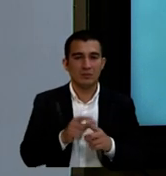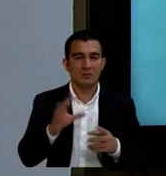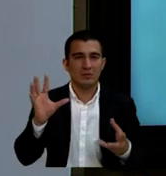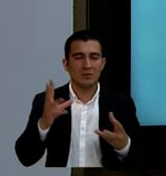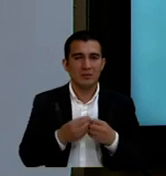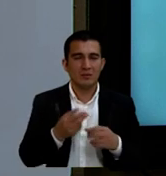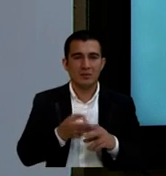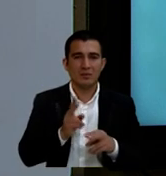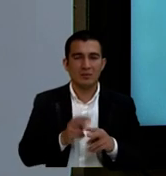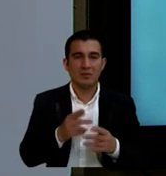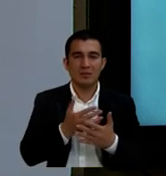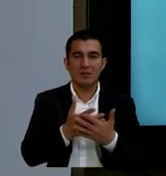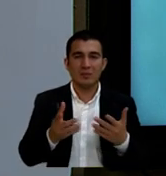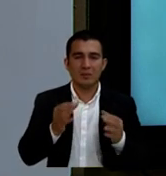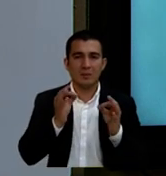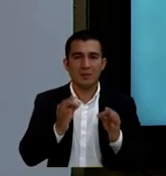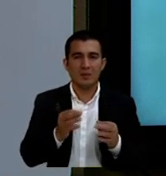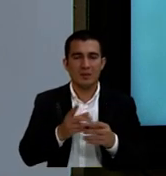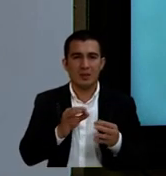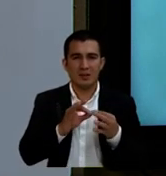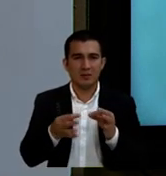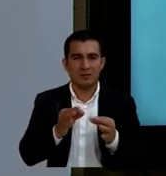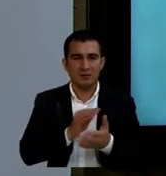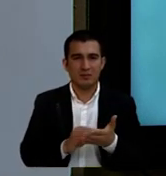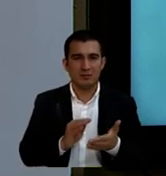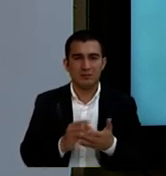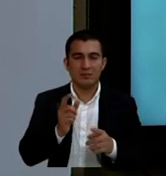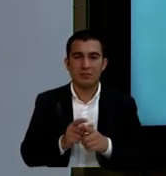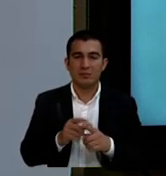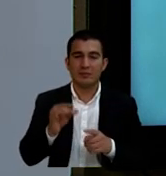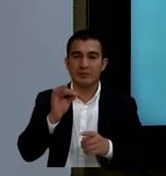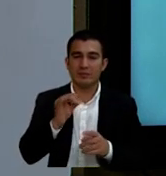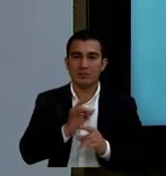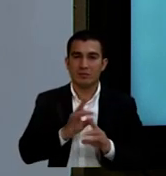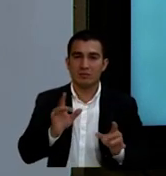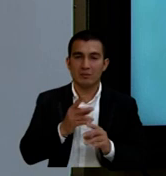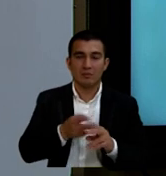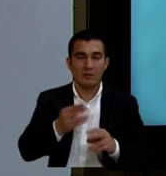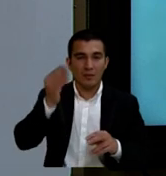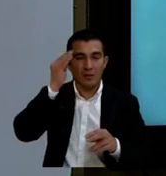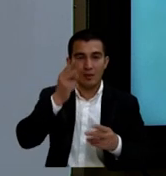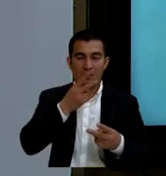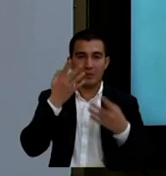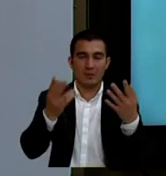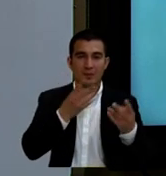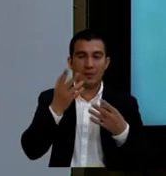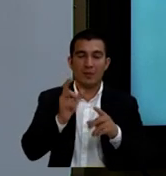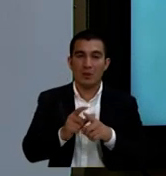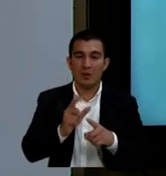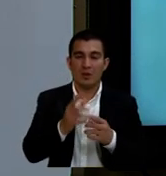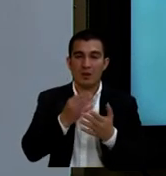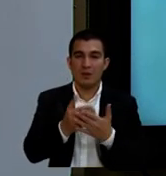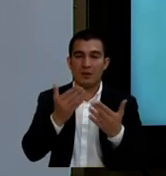ma'nosiga tamomila muvofiq tarzda qo'llanishi, so'zning voqelikdagi o'zi ifodalayotgan narsa hodisa bilan